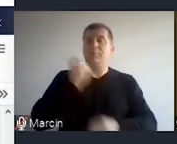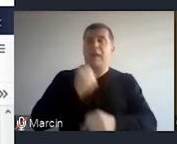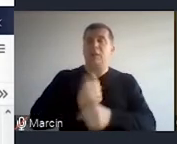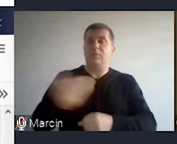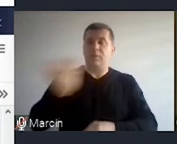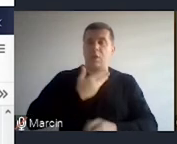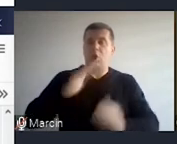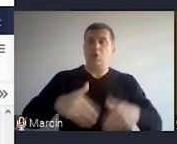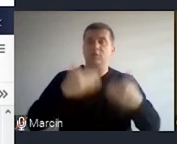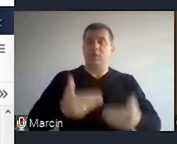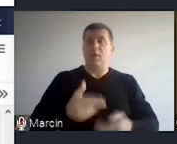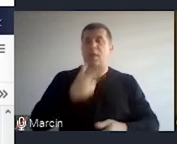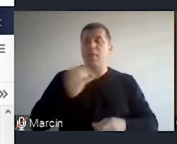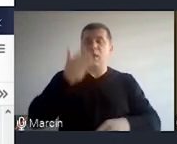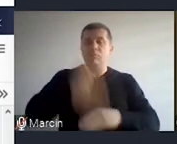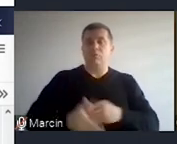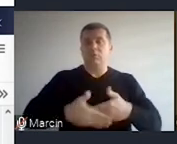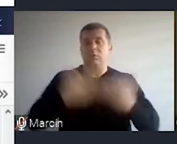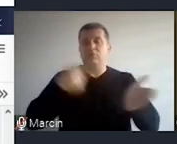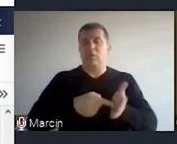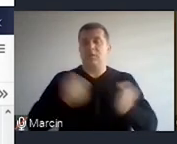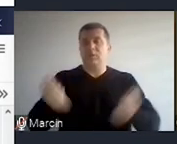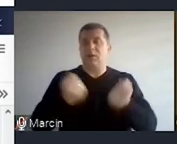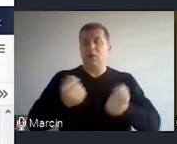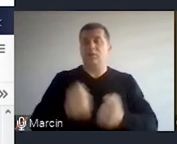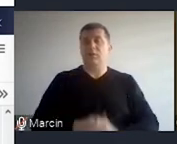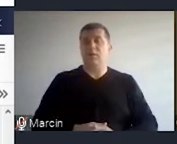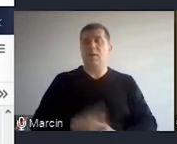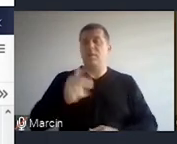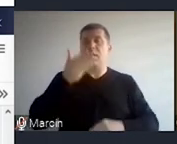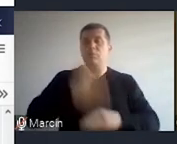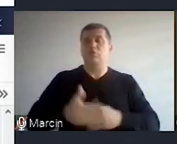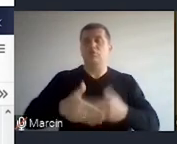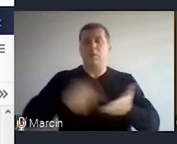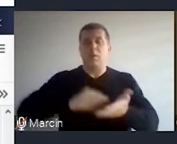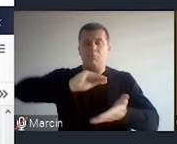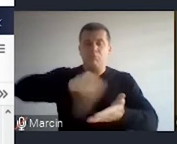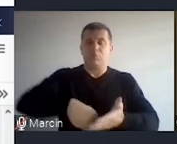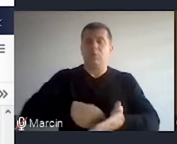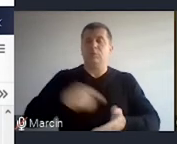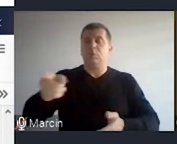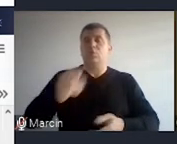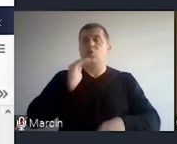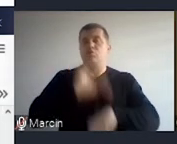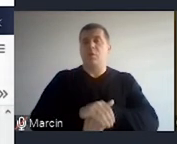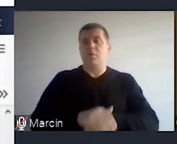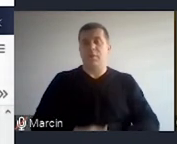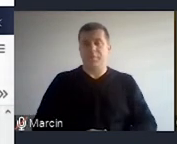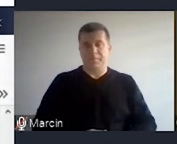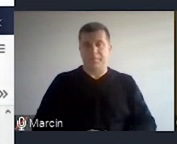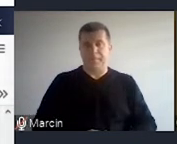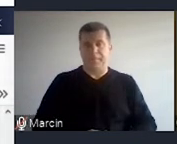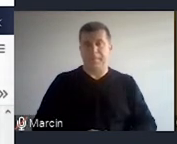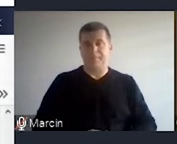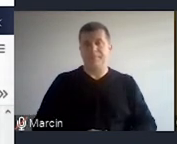pracownika najpóźniej w dniu zaangażowania, czyli najpóźniej w dniu podpisania z takim pracownikiem umowy,